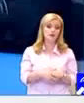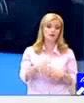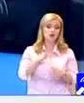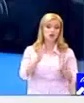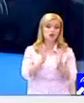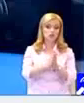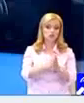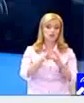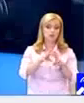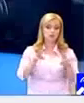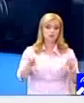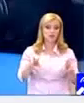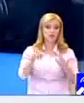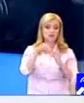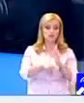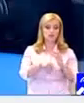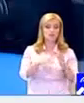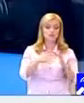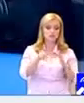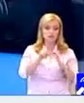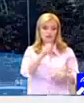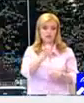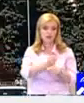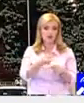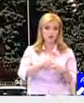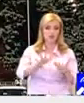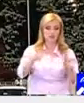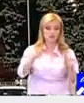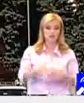cere ministrului de interne să facă lumină în acest caz.